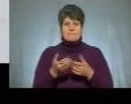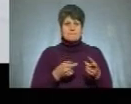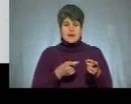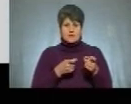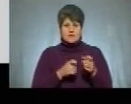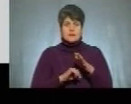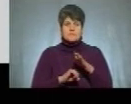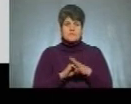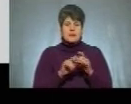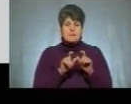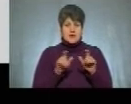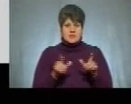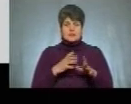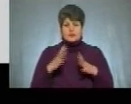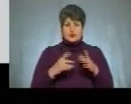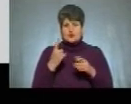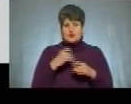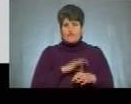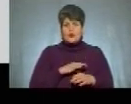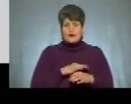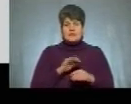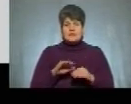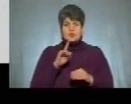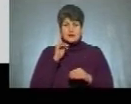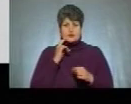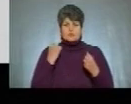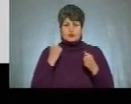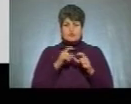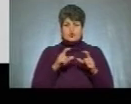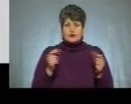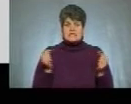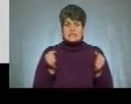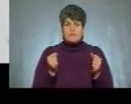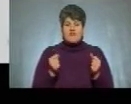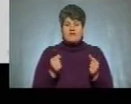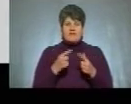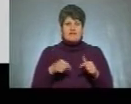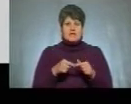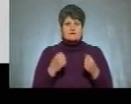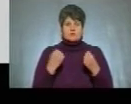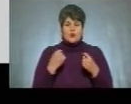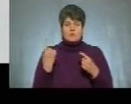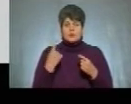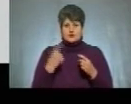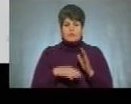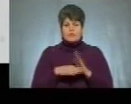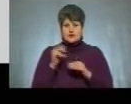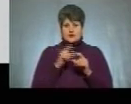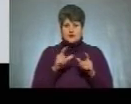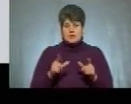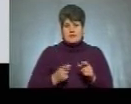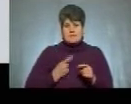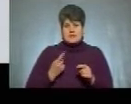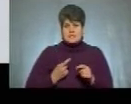Підгородньому тренуються близько 100 вихованців обласної дитячо-юнацької спортивної школи із зимових видів спорту, обласної школи вищої спортивної